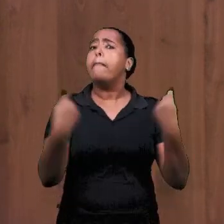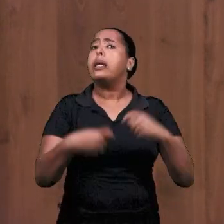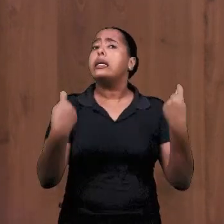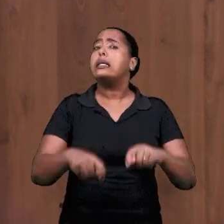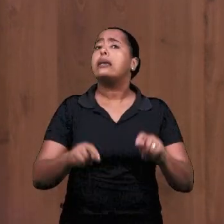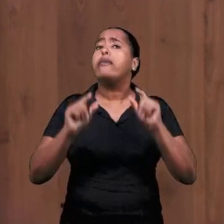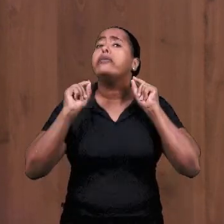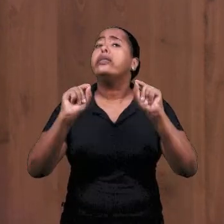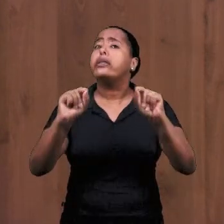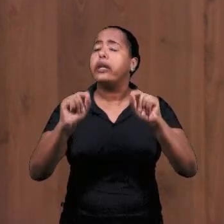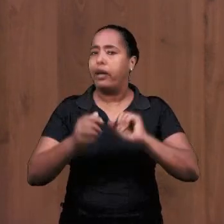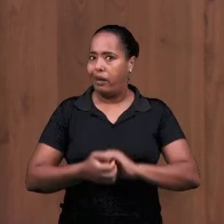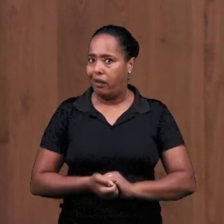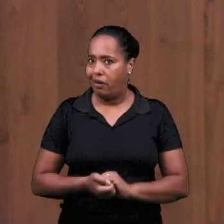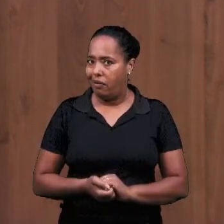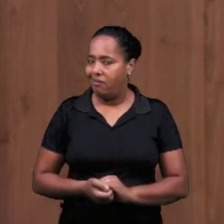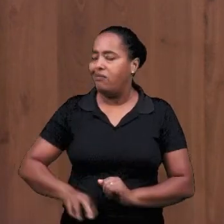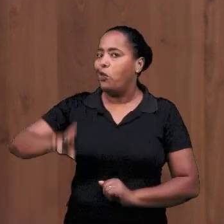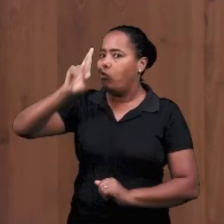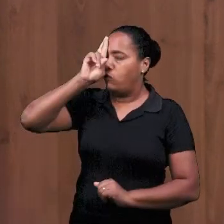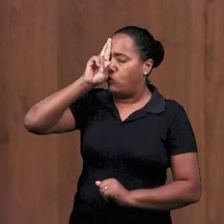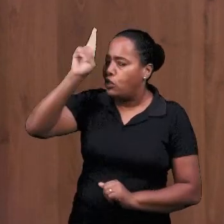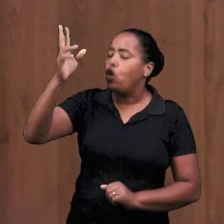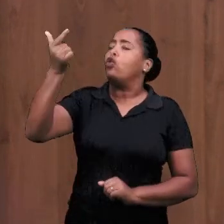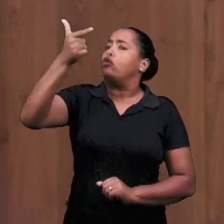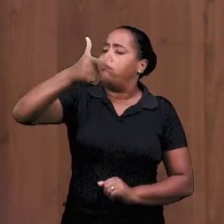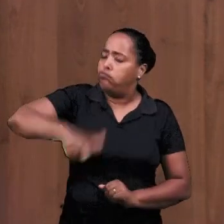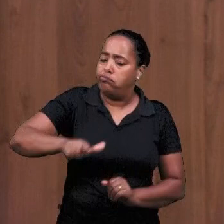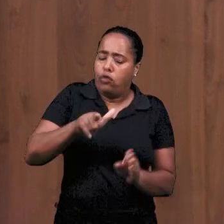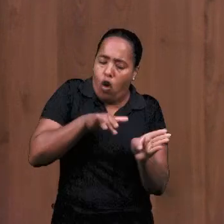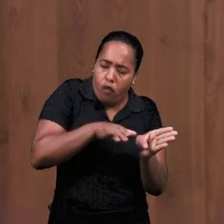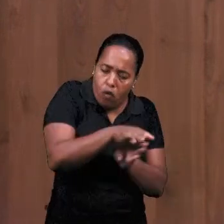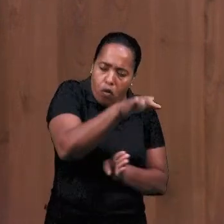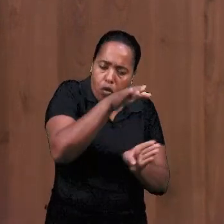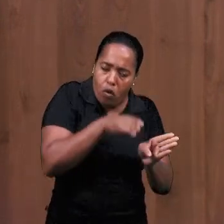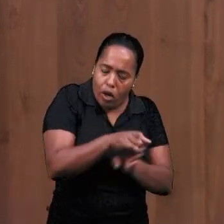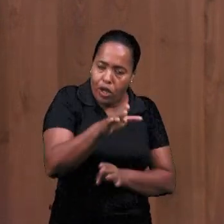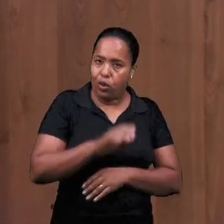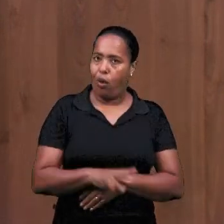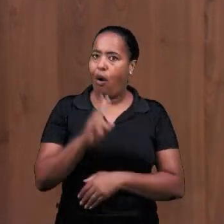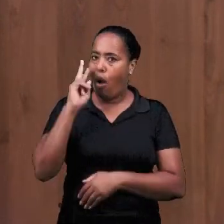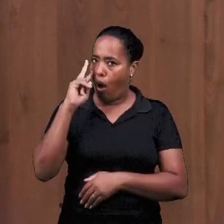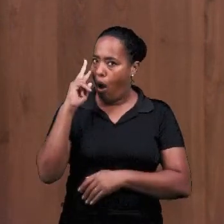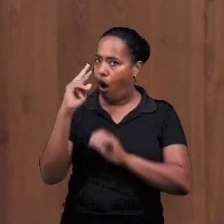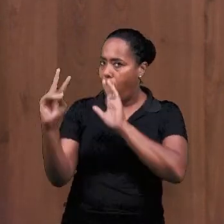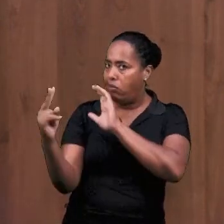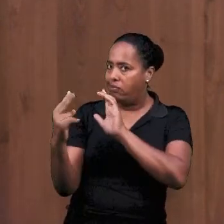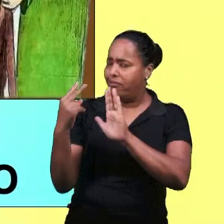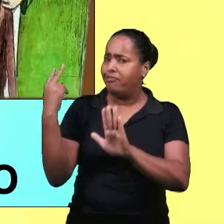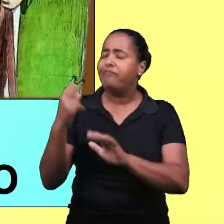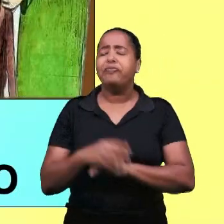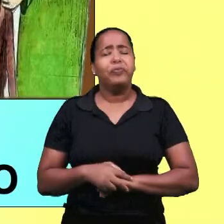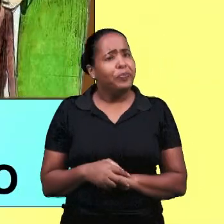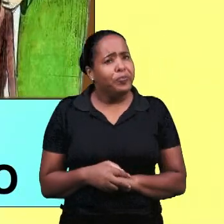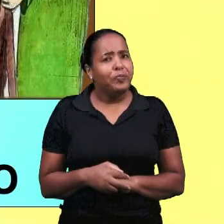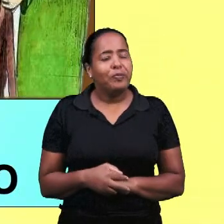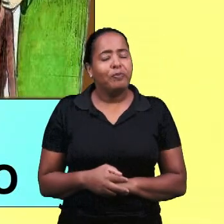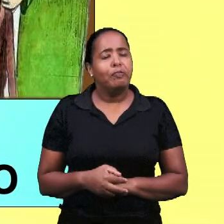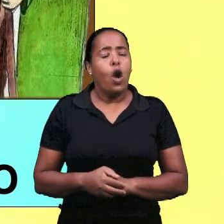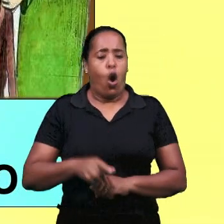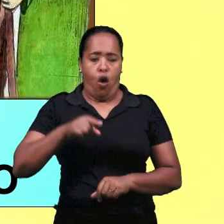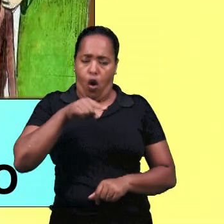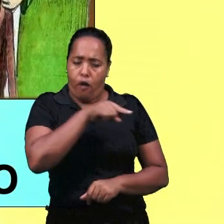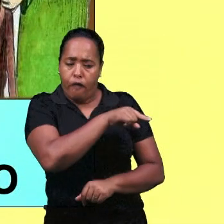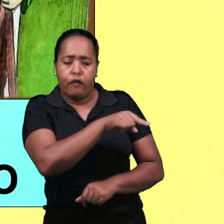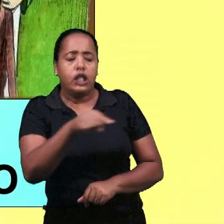ils allaient quitter l'Égypte? Le Seigneur, il a donné l'orientation suivante. Vous allez accompagner avec moi. Ils